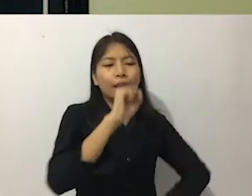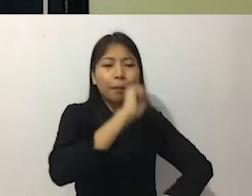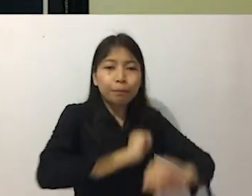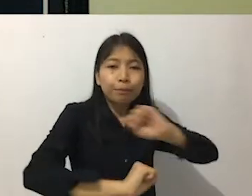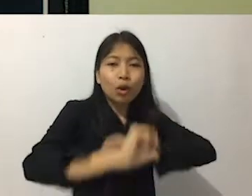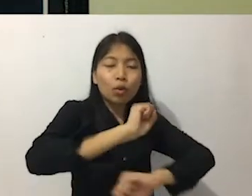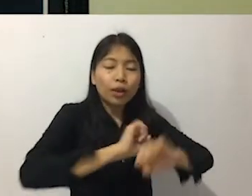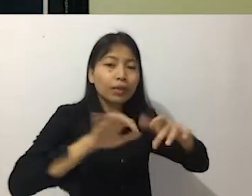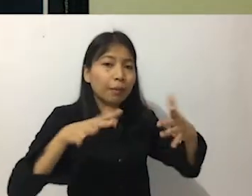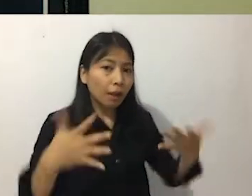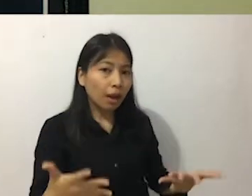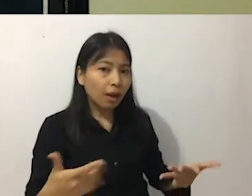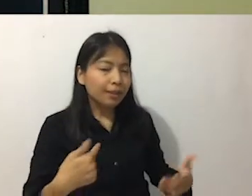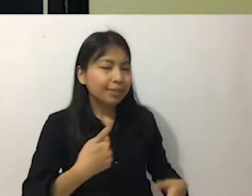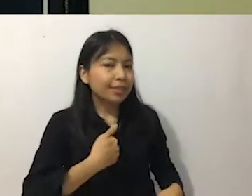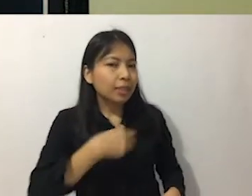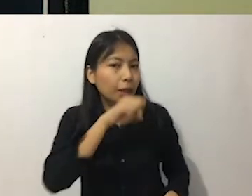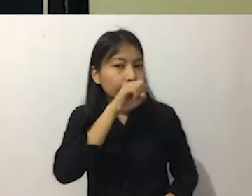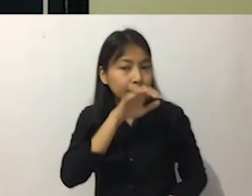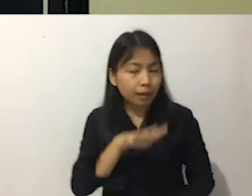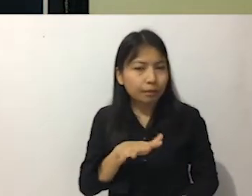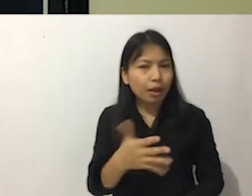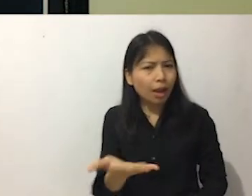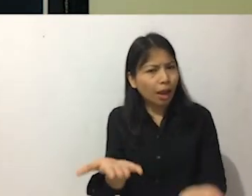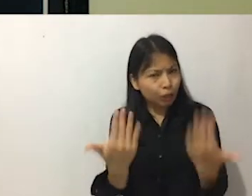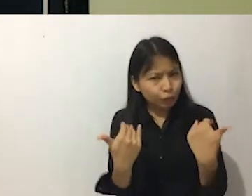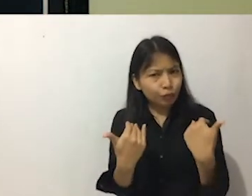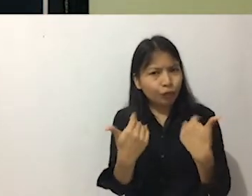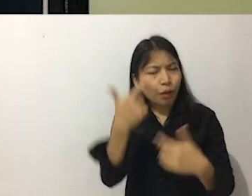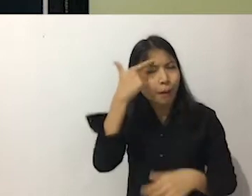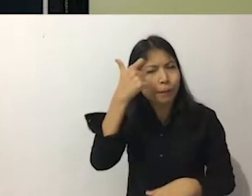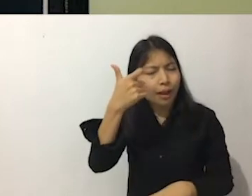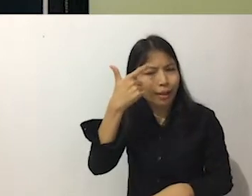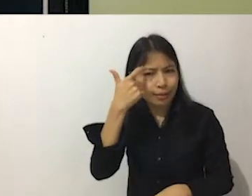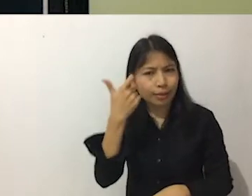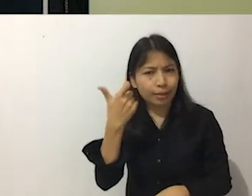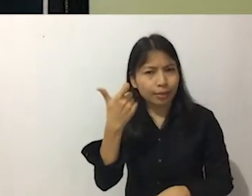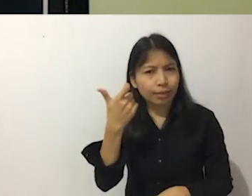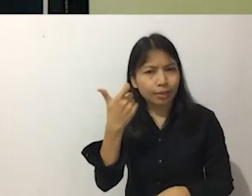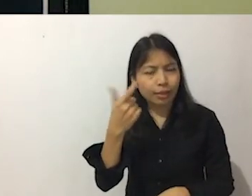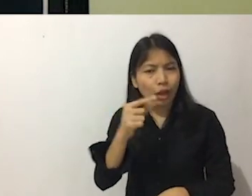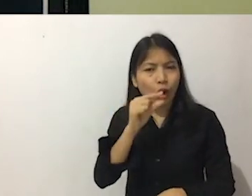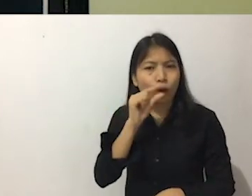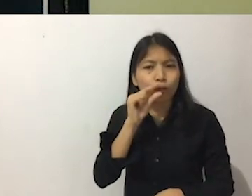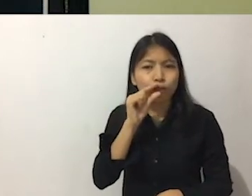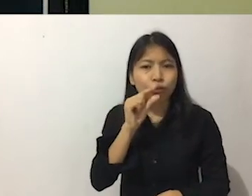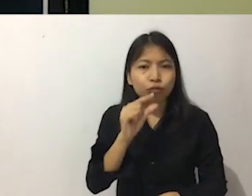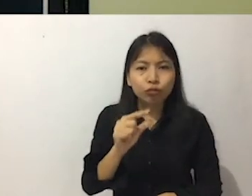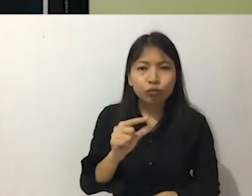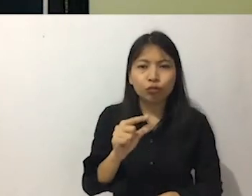bahwa mari coba kita belajar untuk mengakui